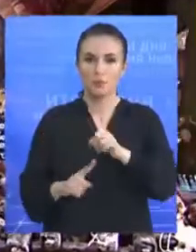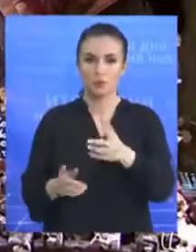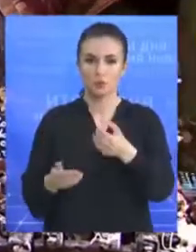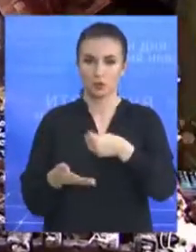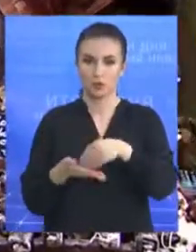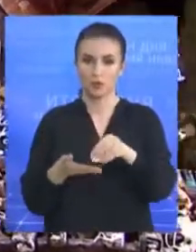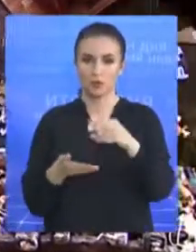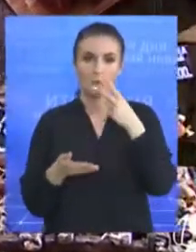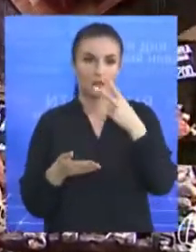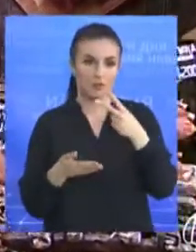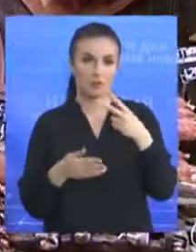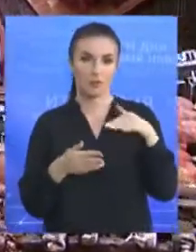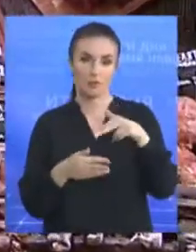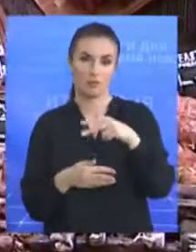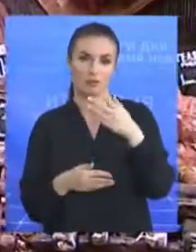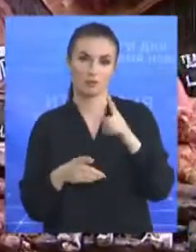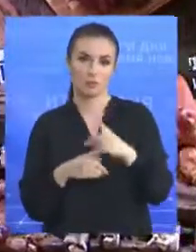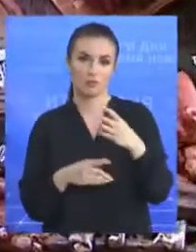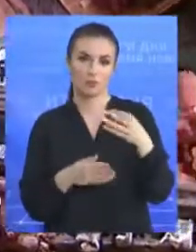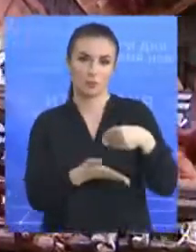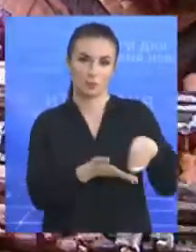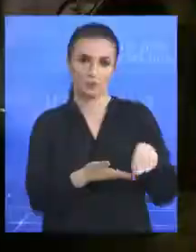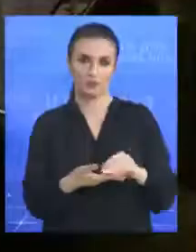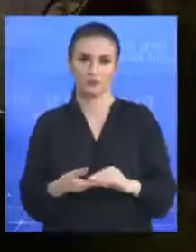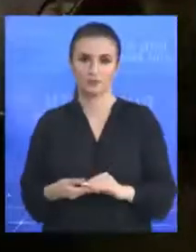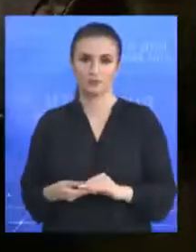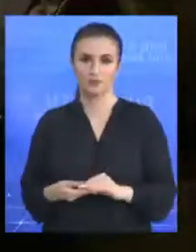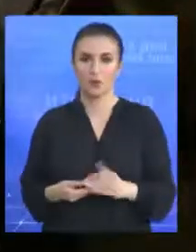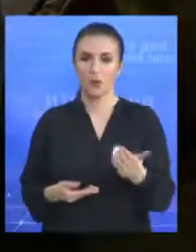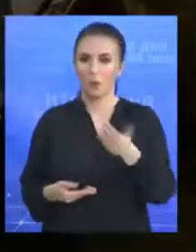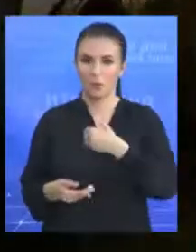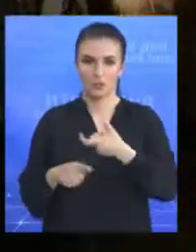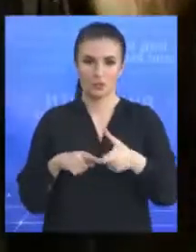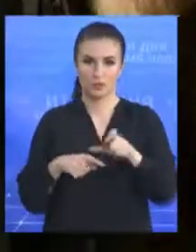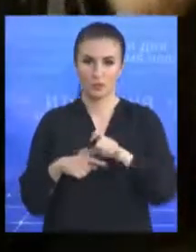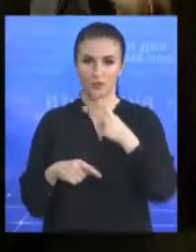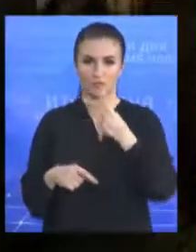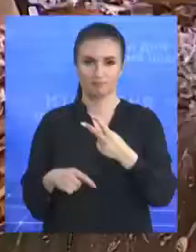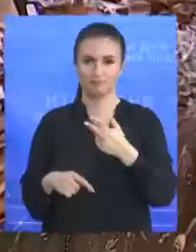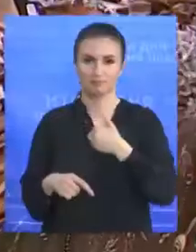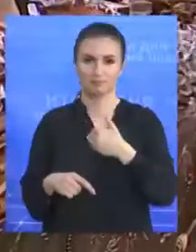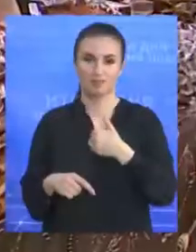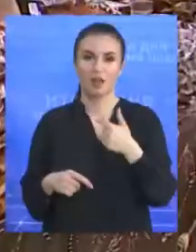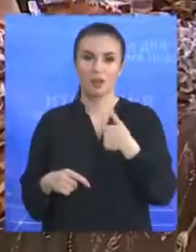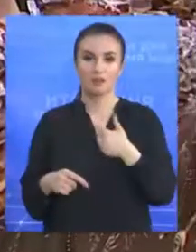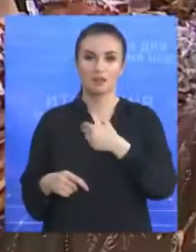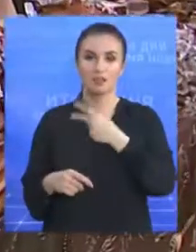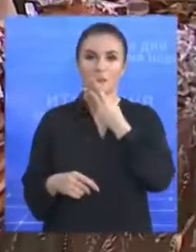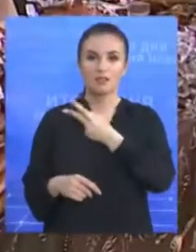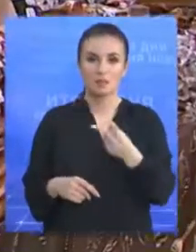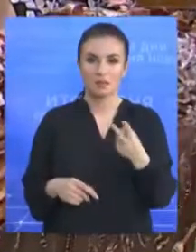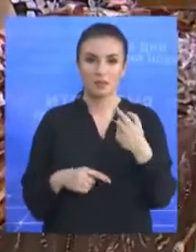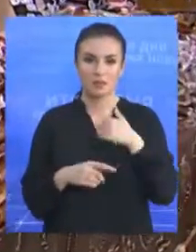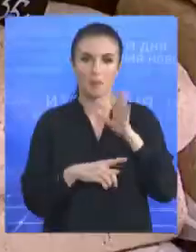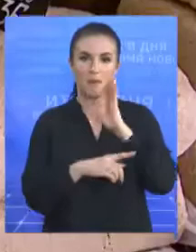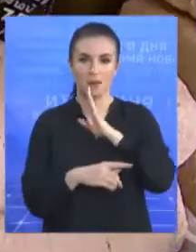оригинальное. Проходила мимо и вот отоварилась. Хочется, очень хочется. Нам захотелось посмотреть,